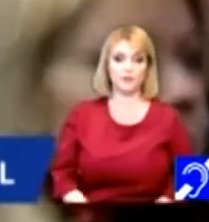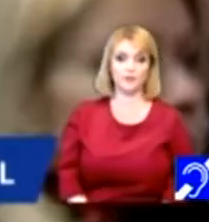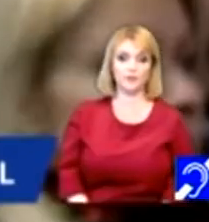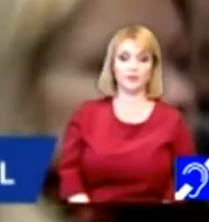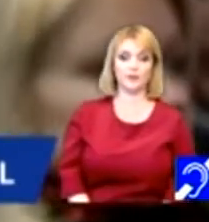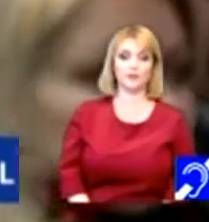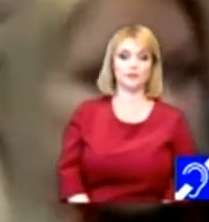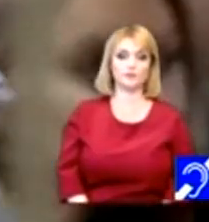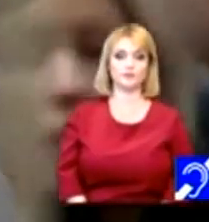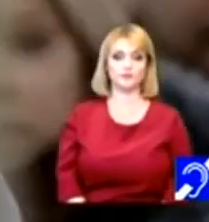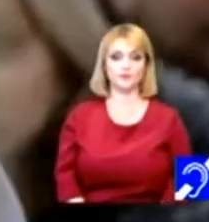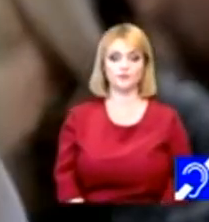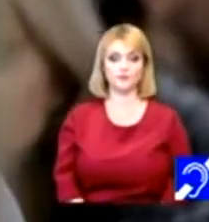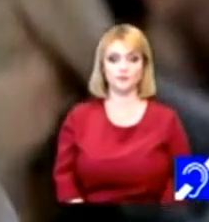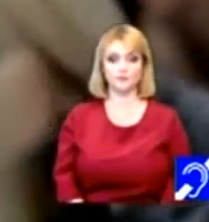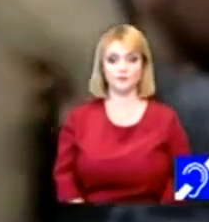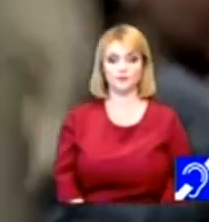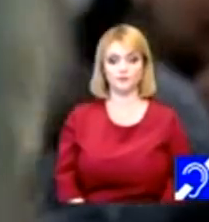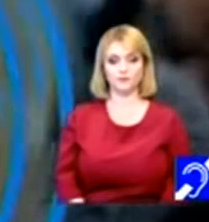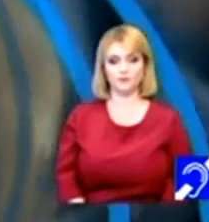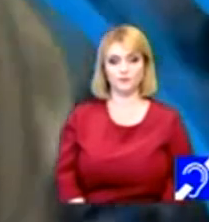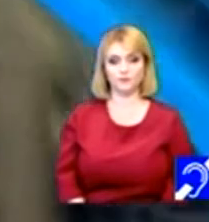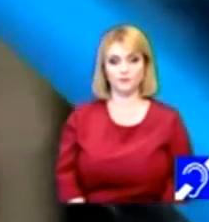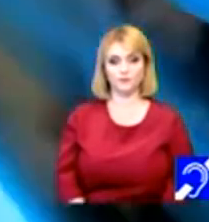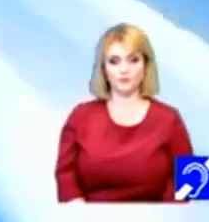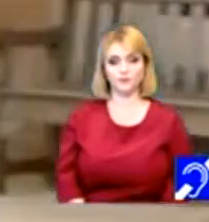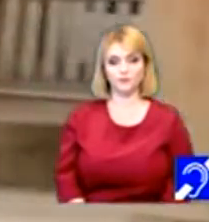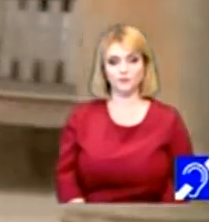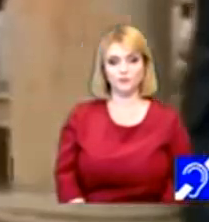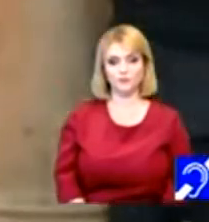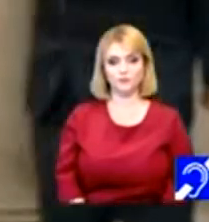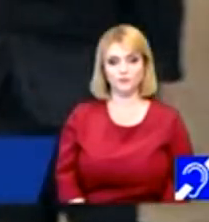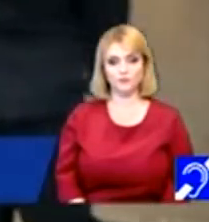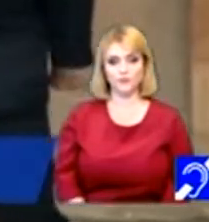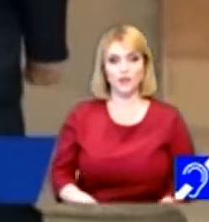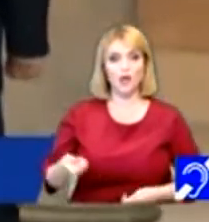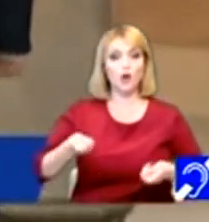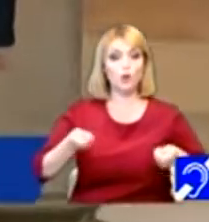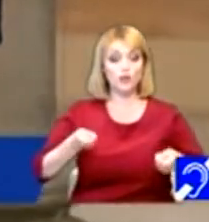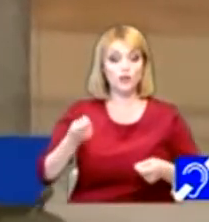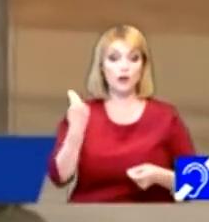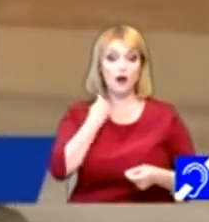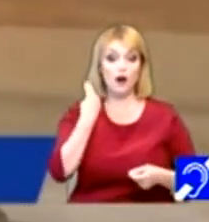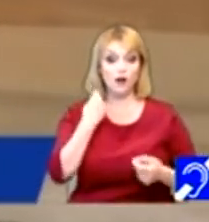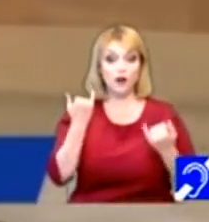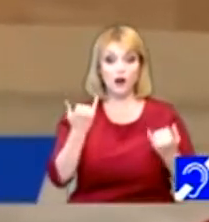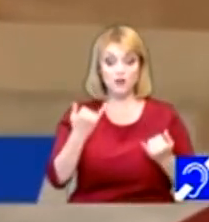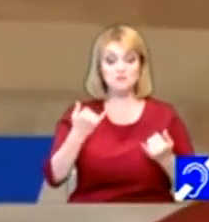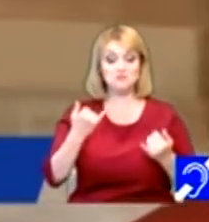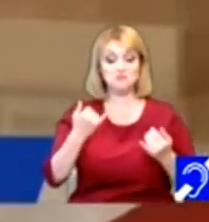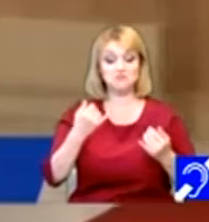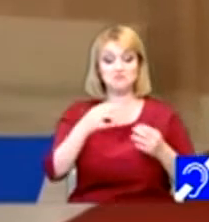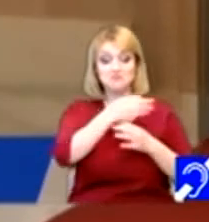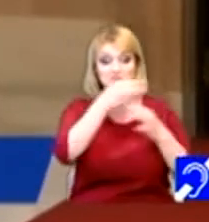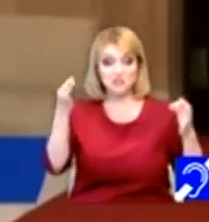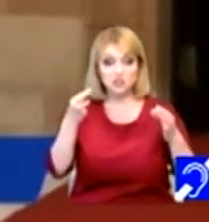neurotoxic Novichok, depistat de medicii germani în corpul lui Navalny. Guvernul de la Londra și-a confirmat azi intenția de a modifica